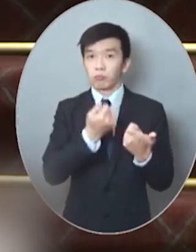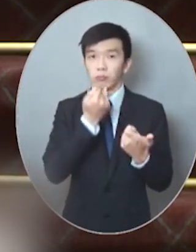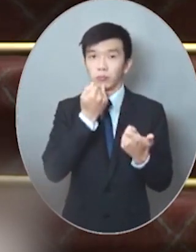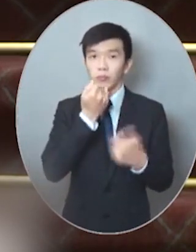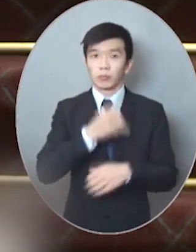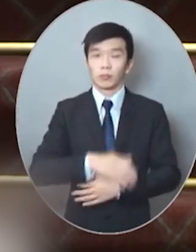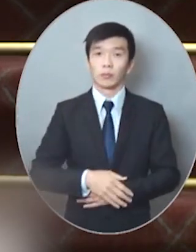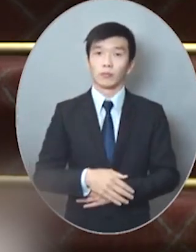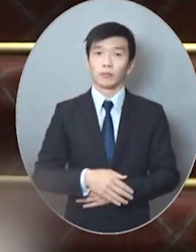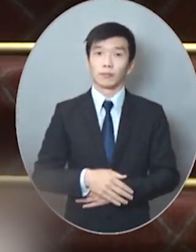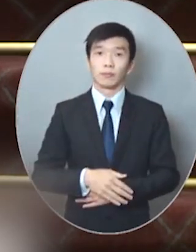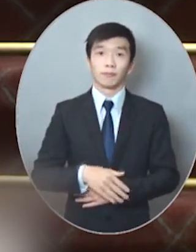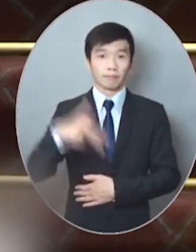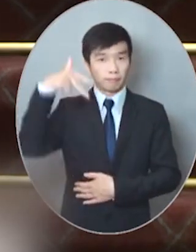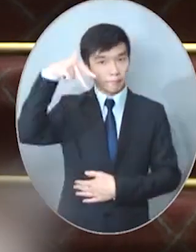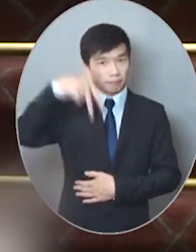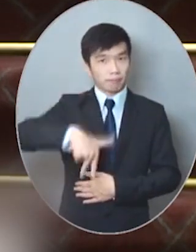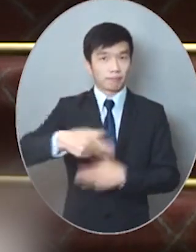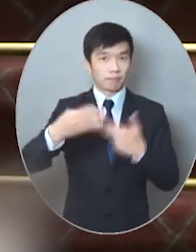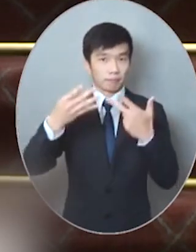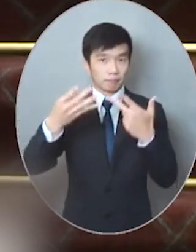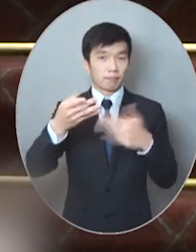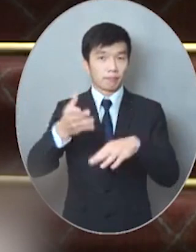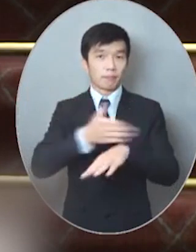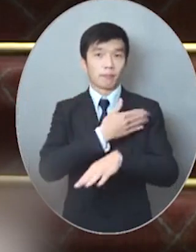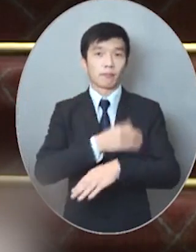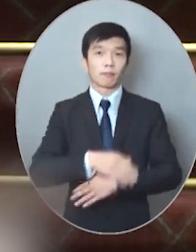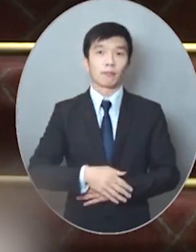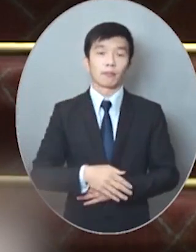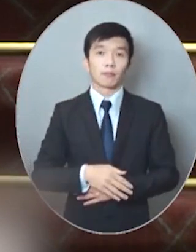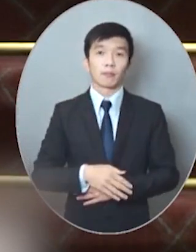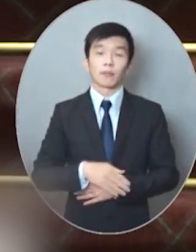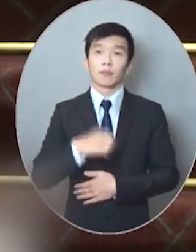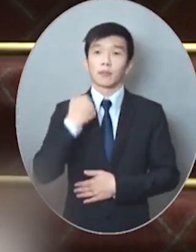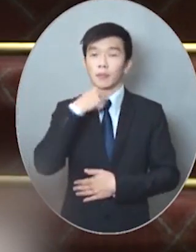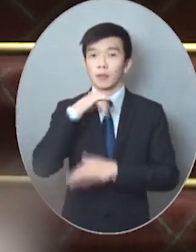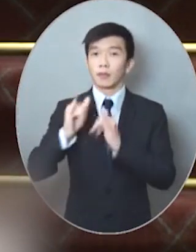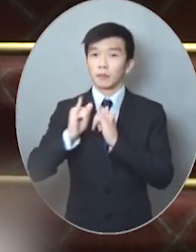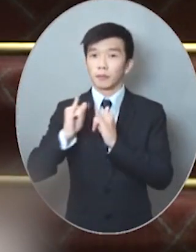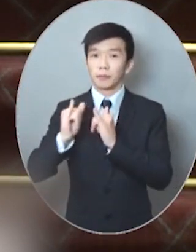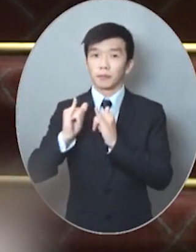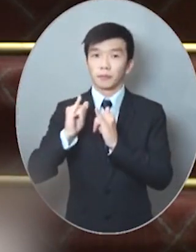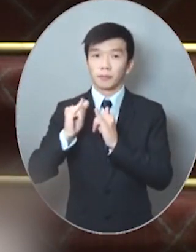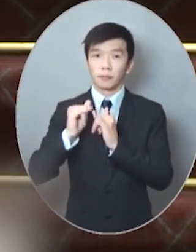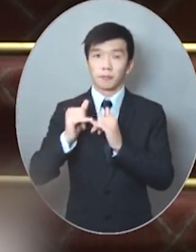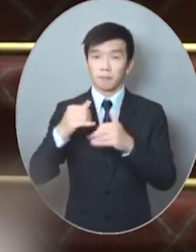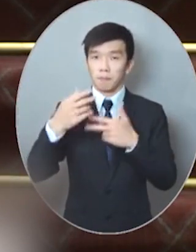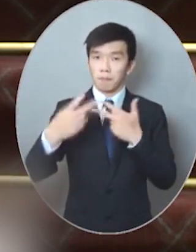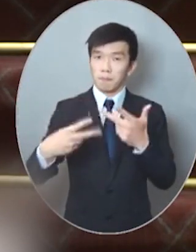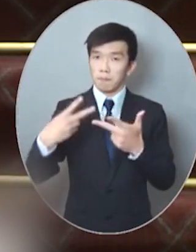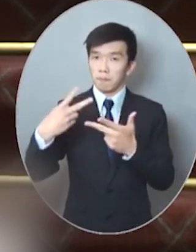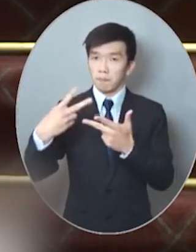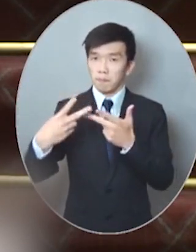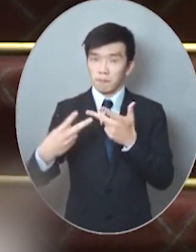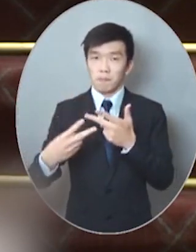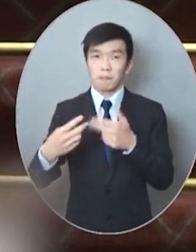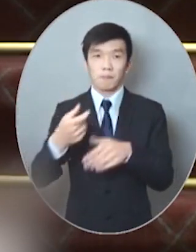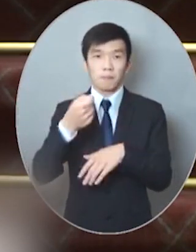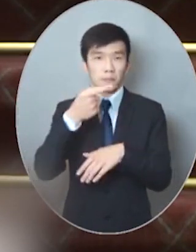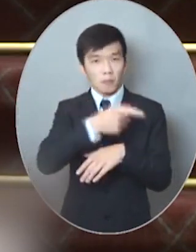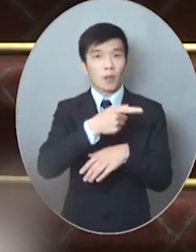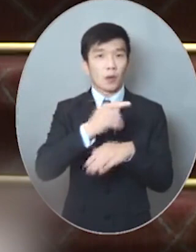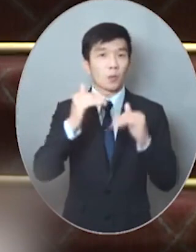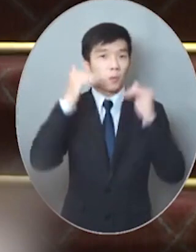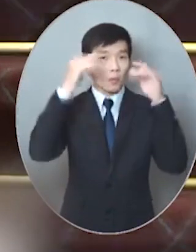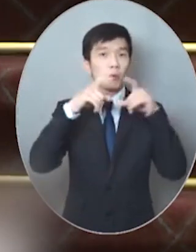我们从下周四开始呢，国人每人每14天可以买成人口罩